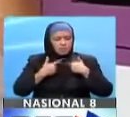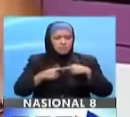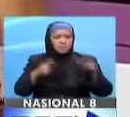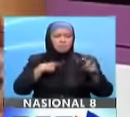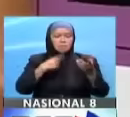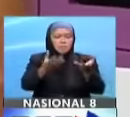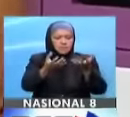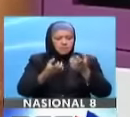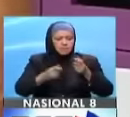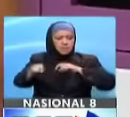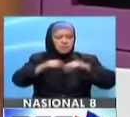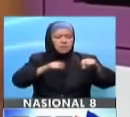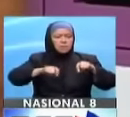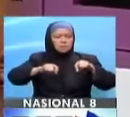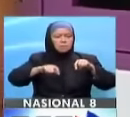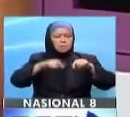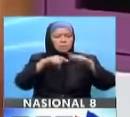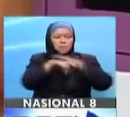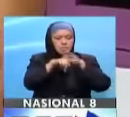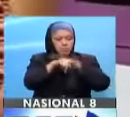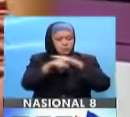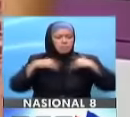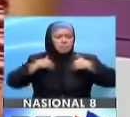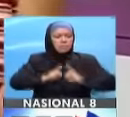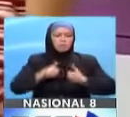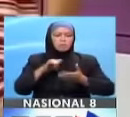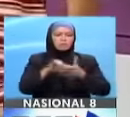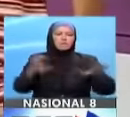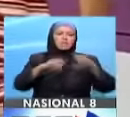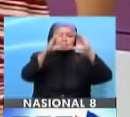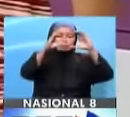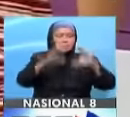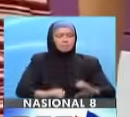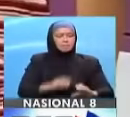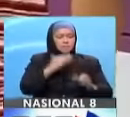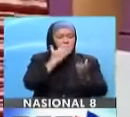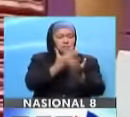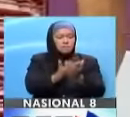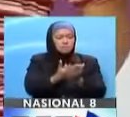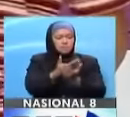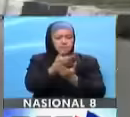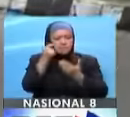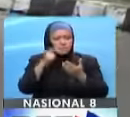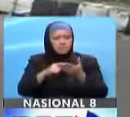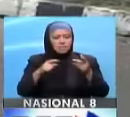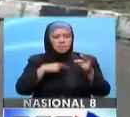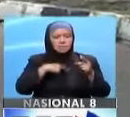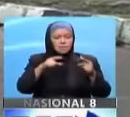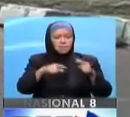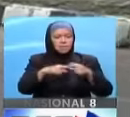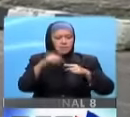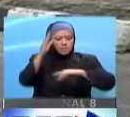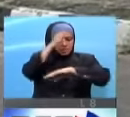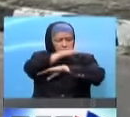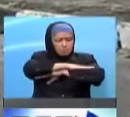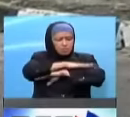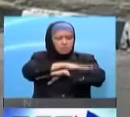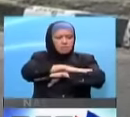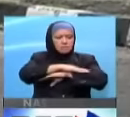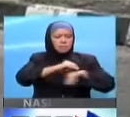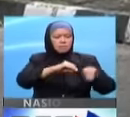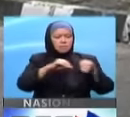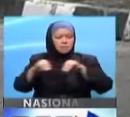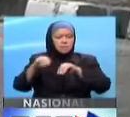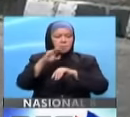haiwan tersebut dilakukan dengan cara yang lebih baik. Berikutan penyakit itu juga kaunter bergerak bahagian pelesenan Majlis